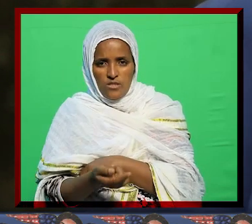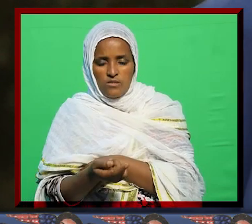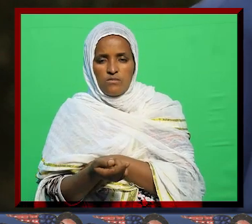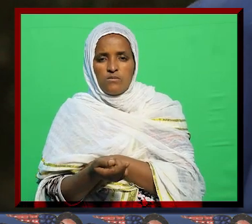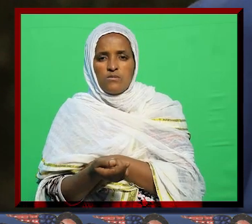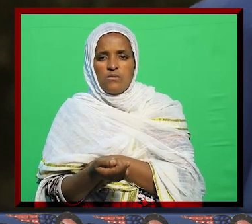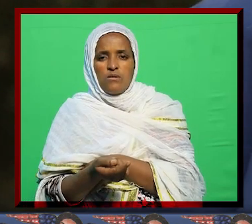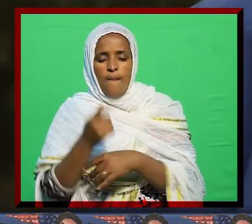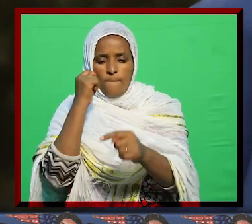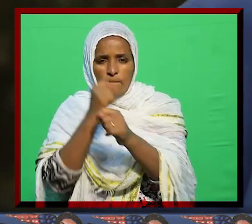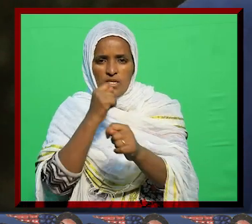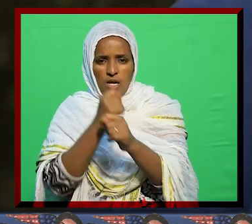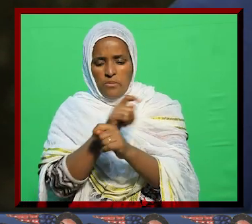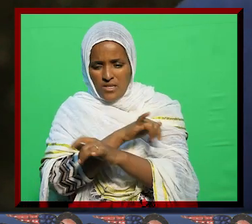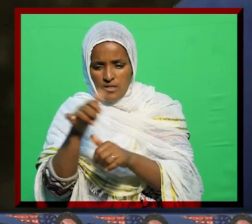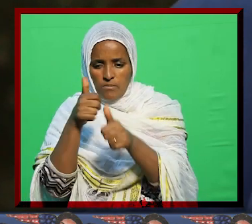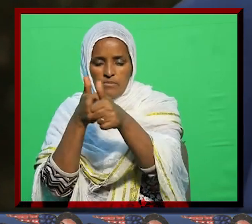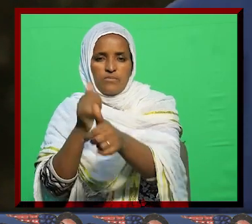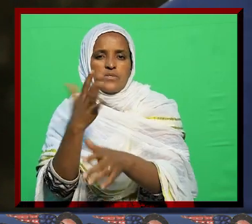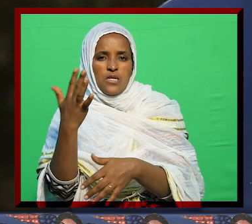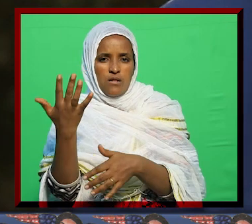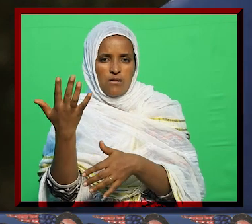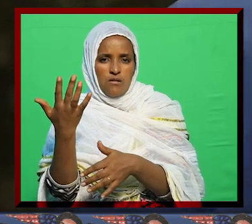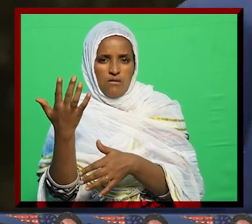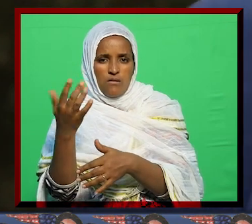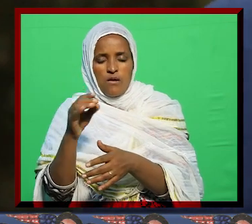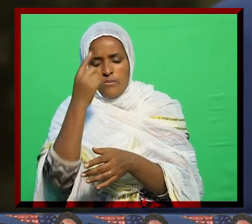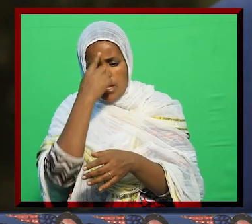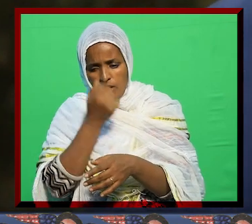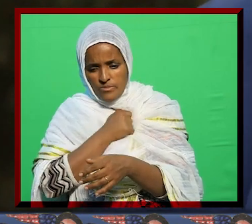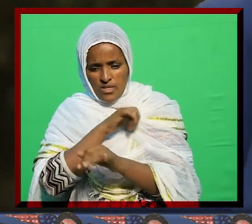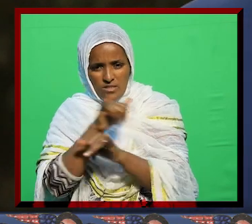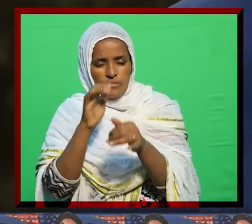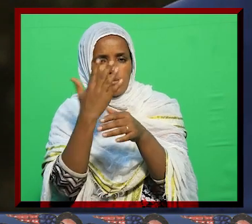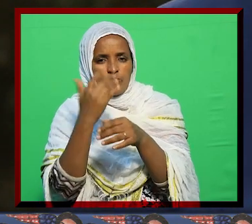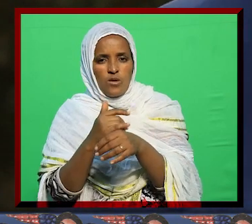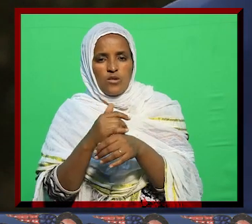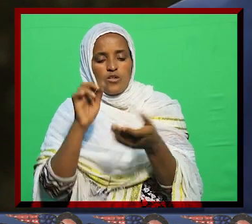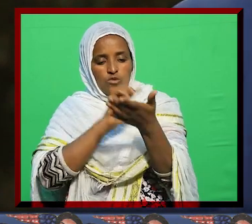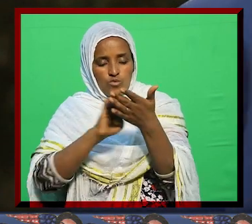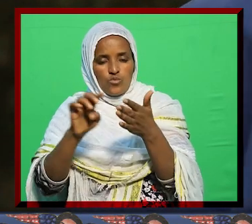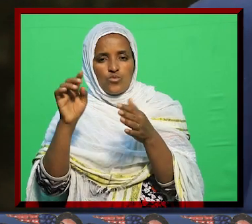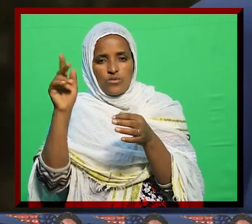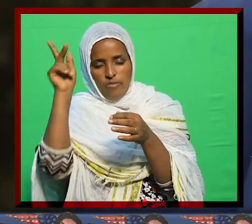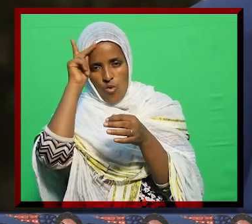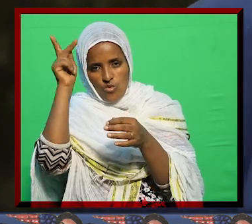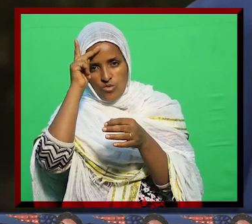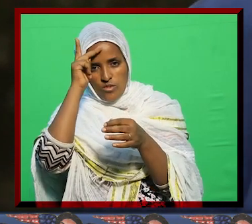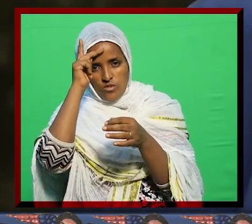እንዘክራቸው ስባል በተግባር እንምሰላቸው ነው፣ በእምነት እንምሰላቸው ነው። ሐዋርያው ቅዱስ